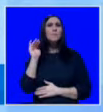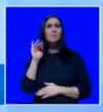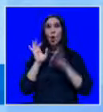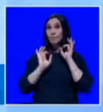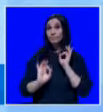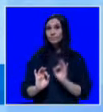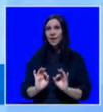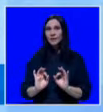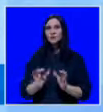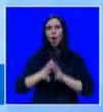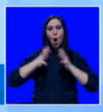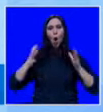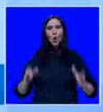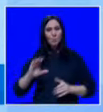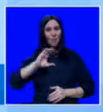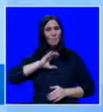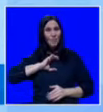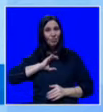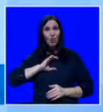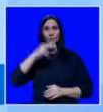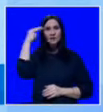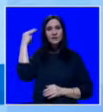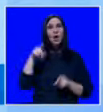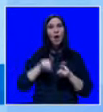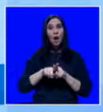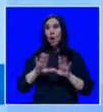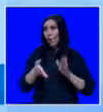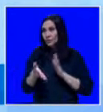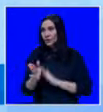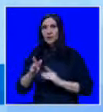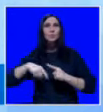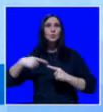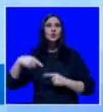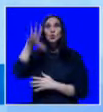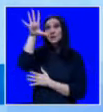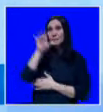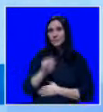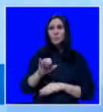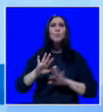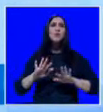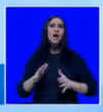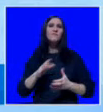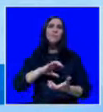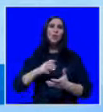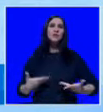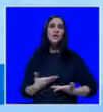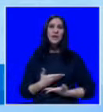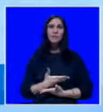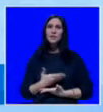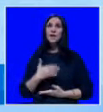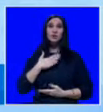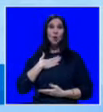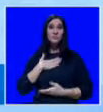било наистина огромно петно върху институцията, както и ако тръгнат на процедура за импичмент поради някакви политически интереси,